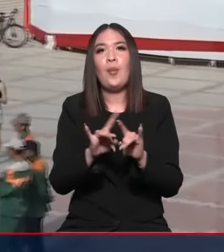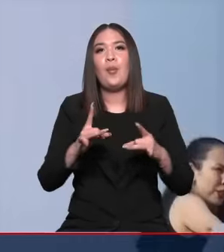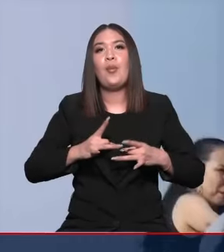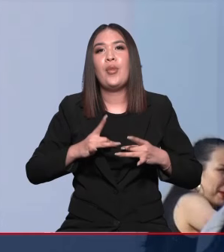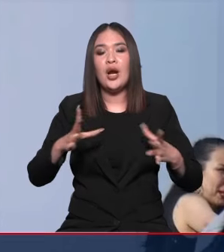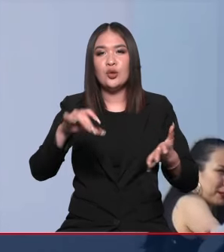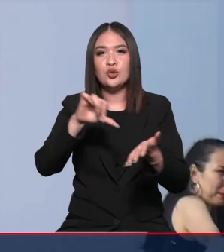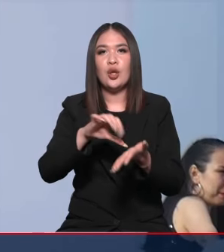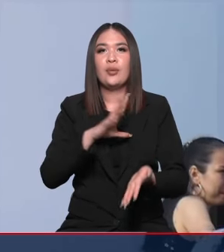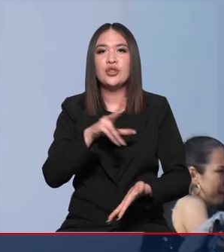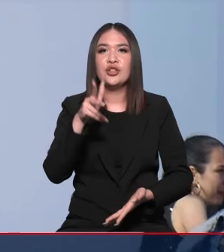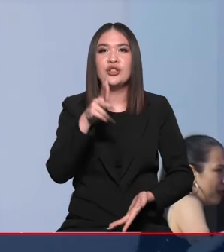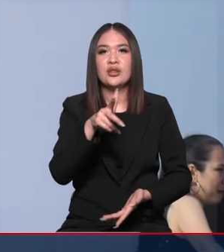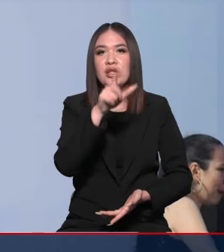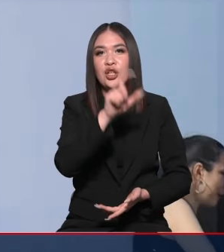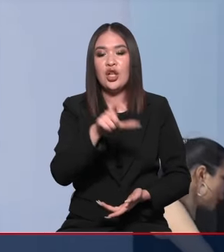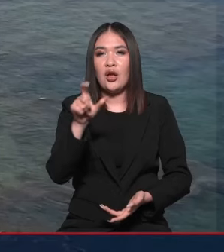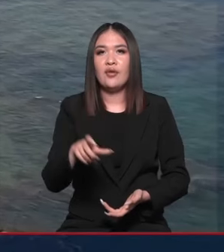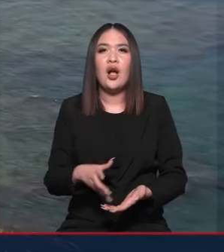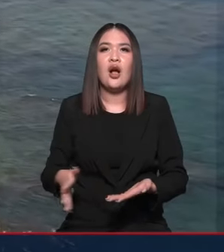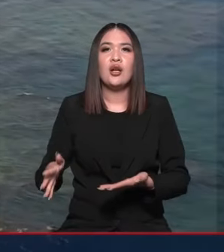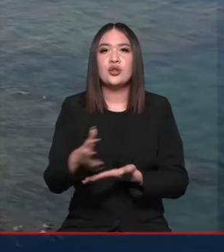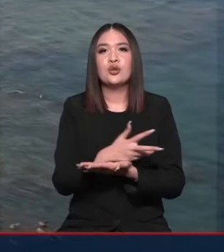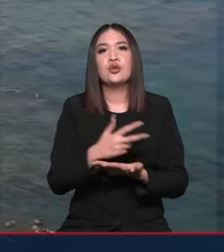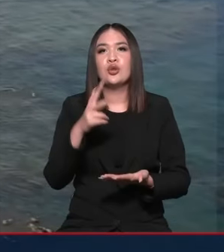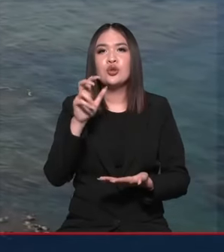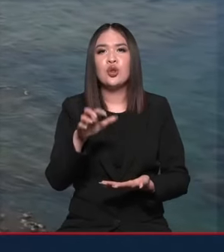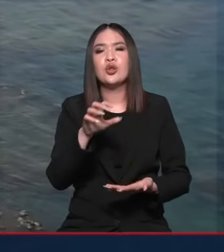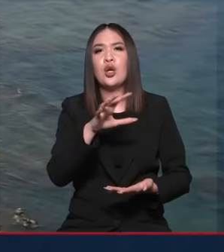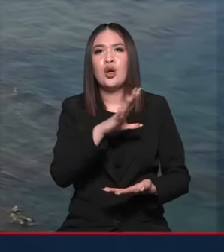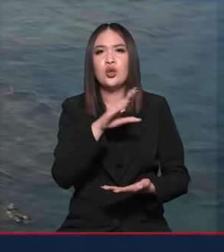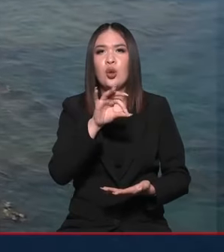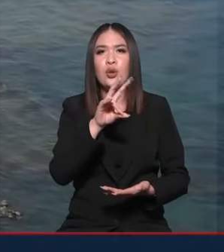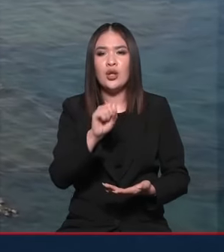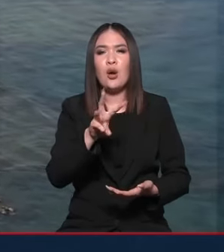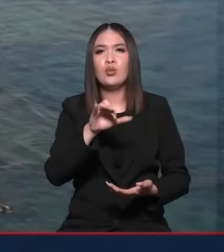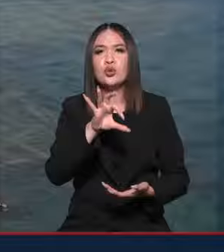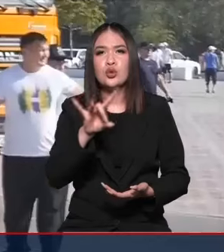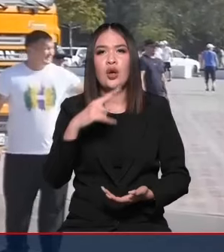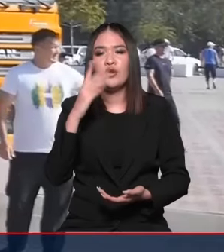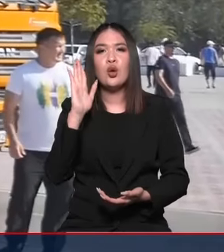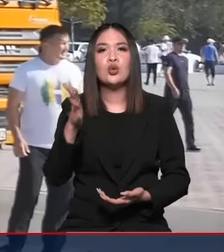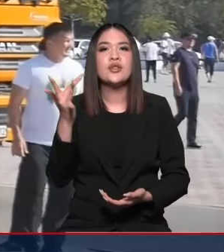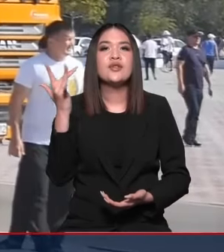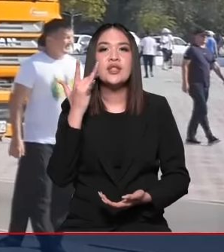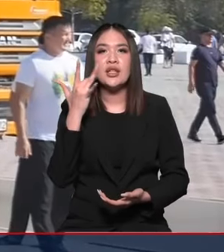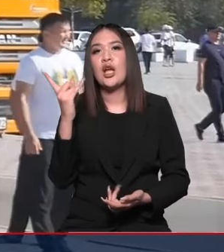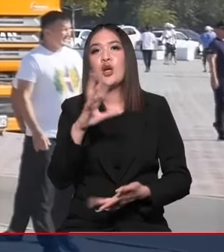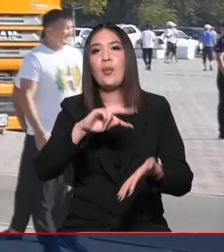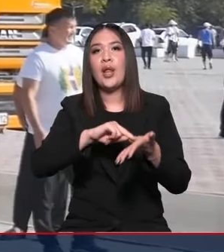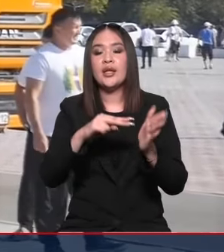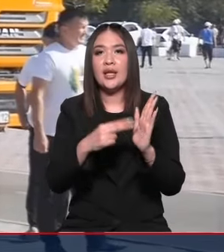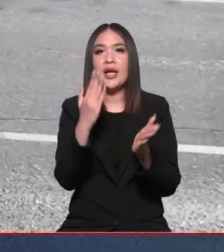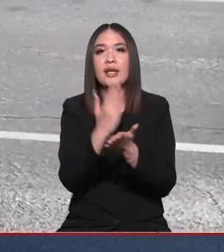участие больше 3000 человек, а собрали около 300 тонн мусора. Так будет всегда, говорят жители. Впереди уже есть планы